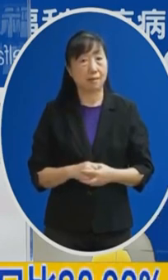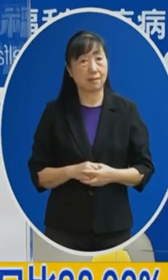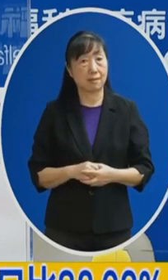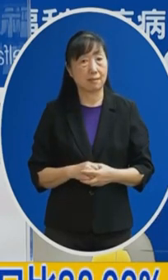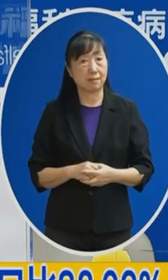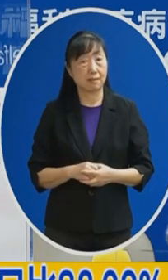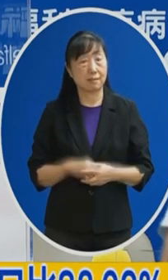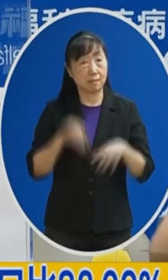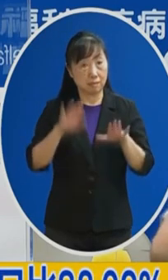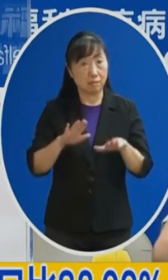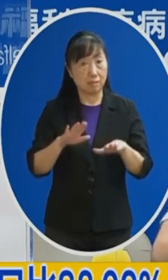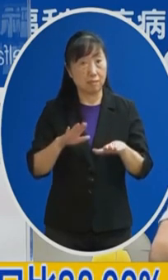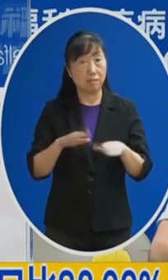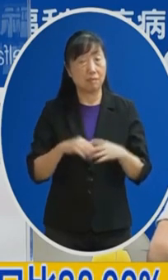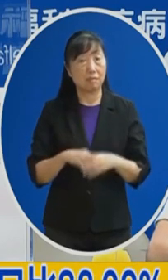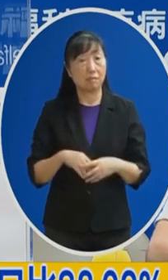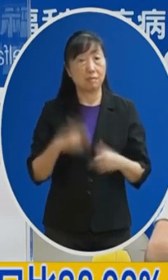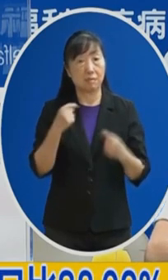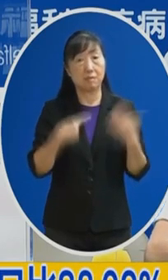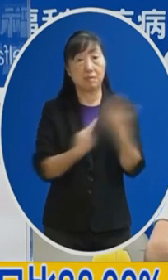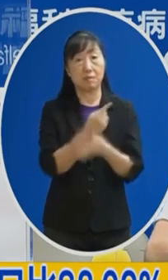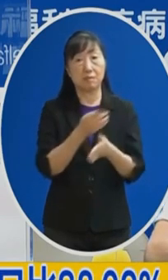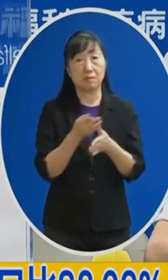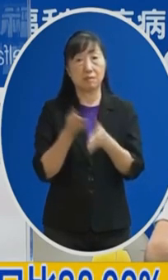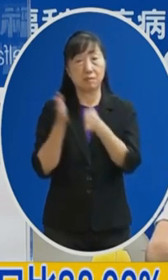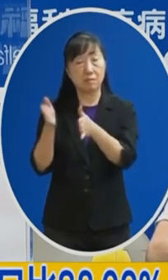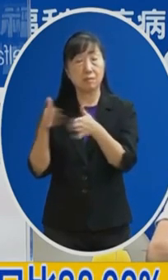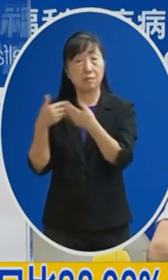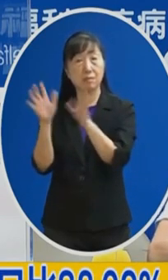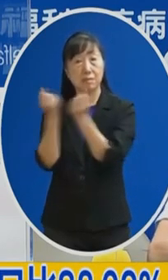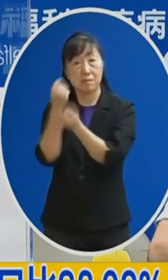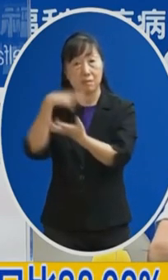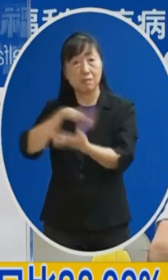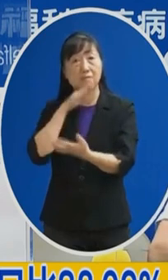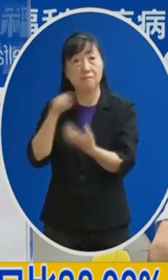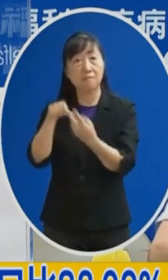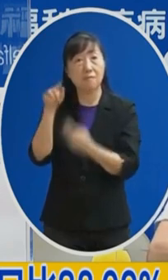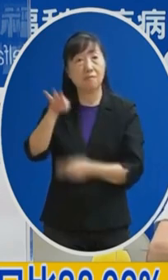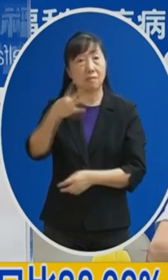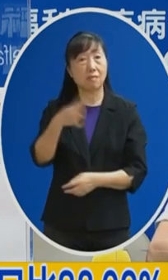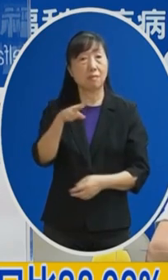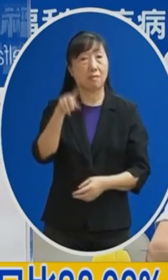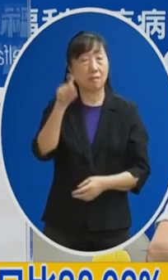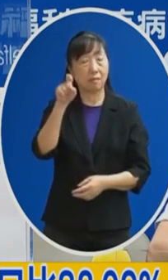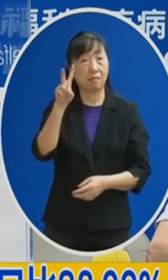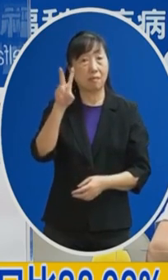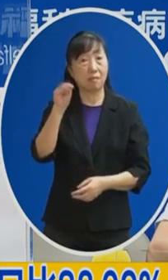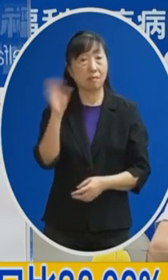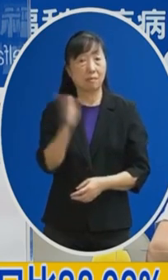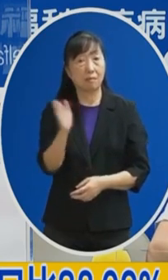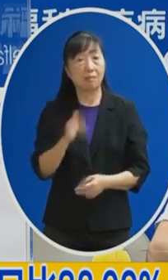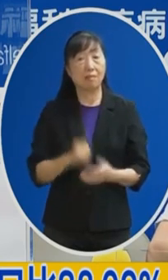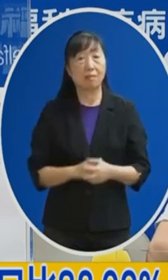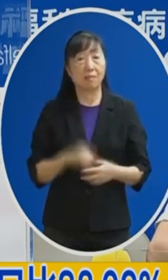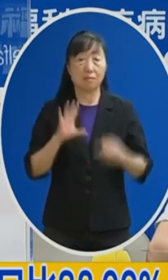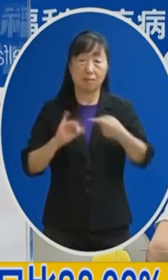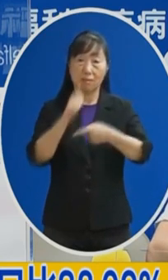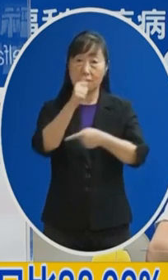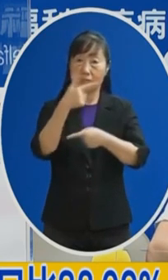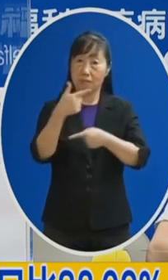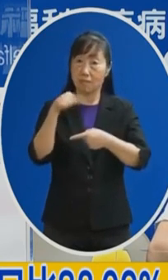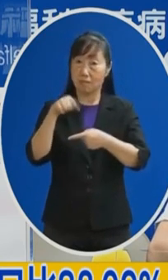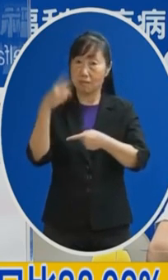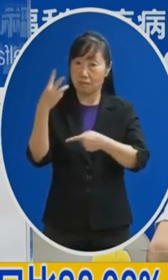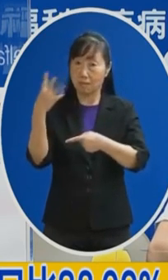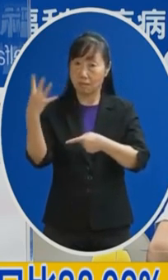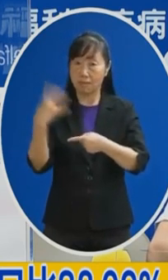目前为止还是只有选择 Moderna 的部分，大概是412万多，那占比大概